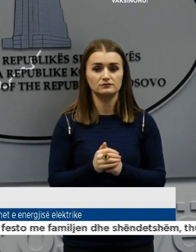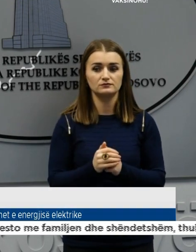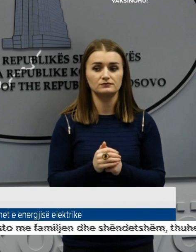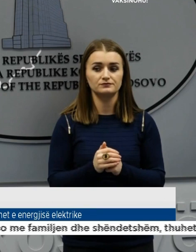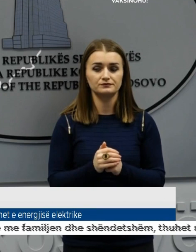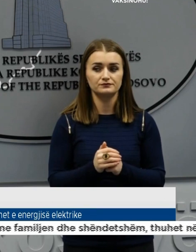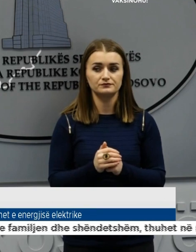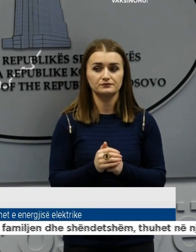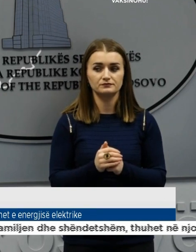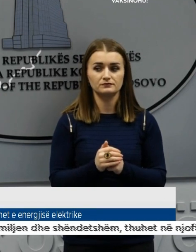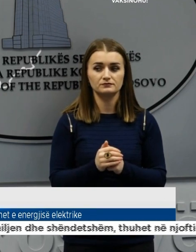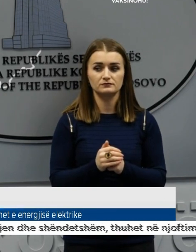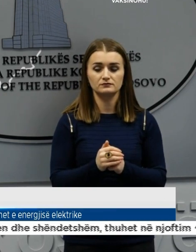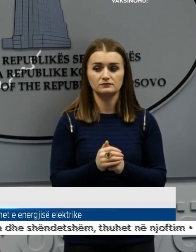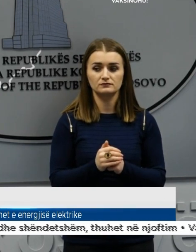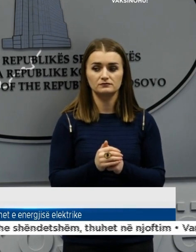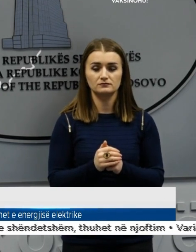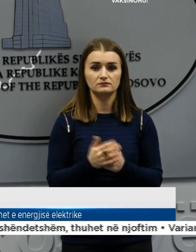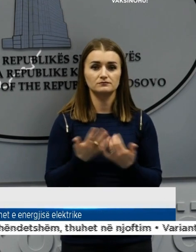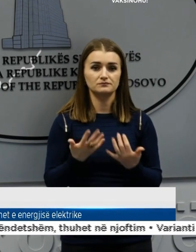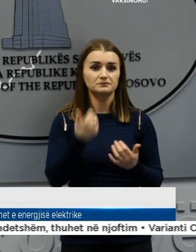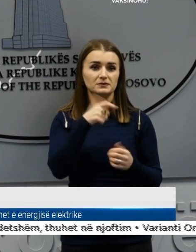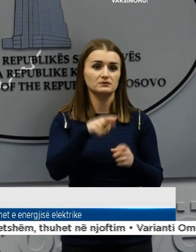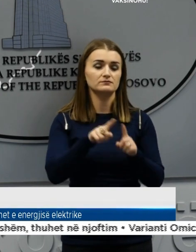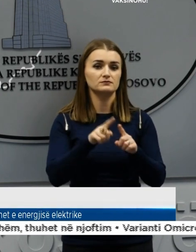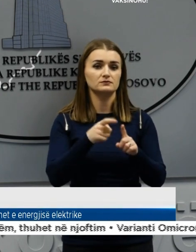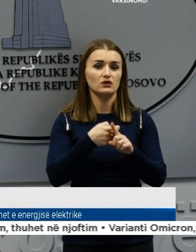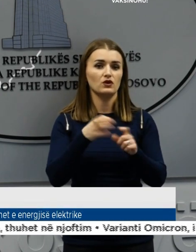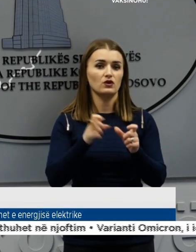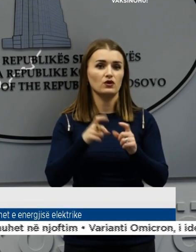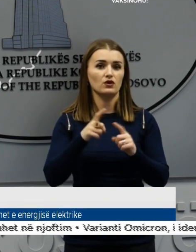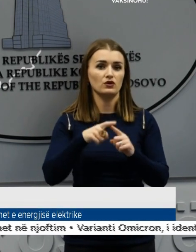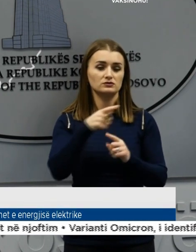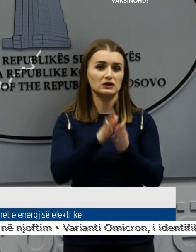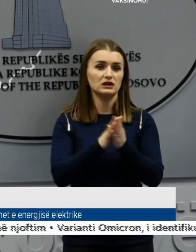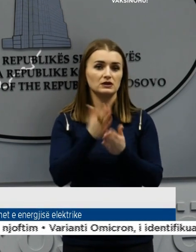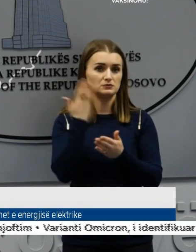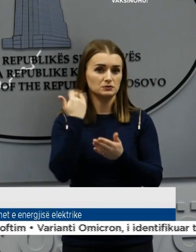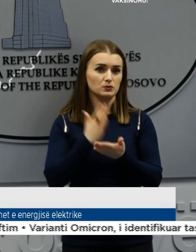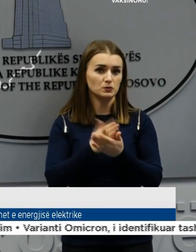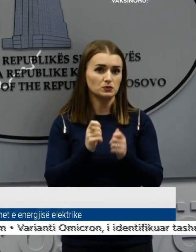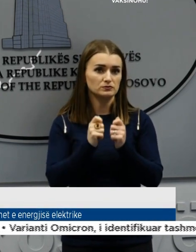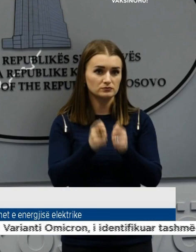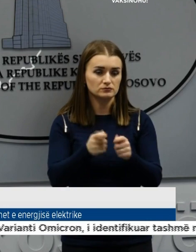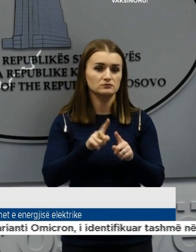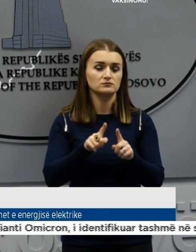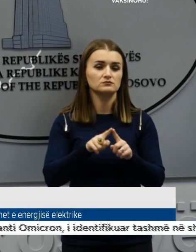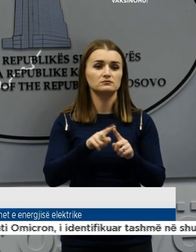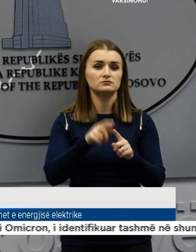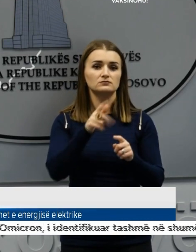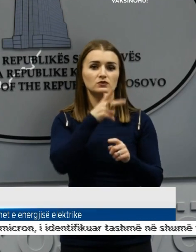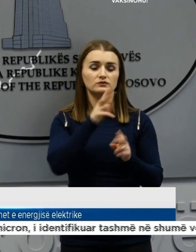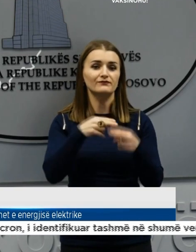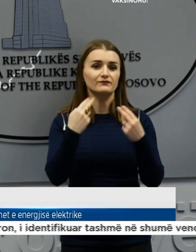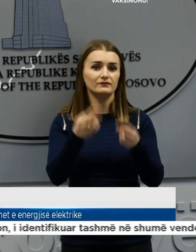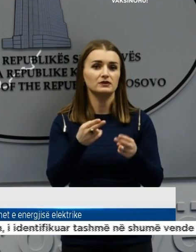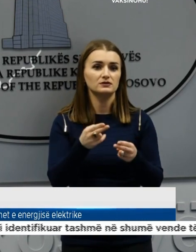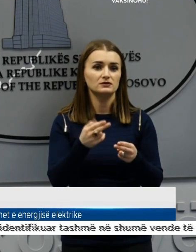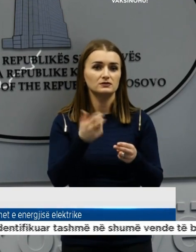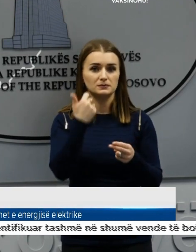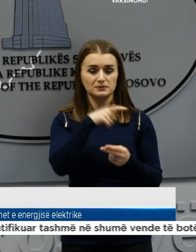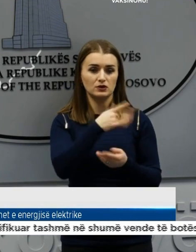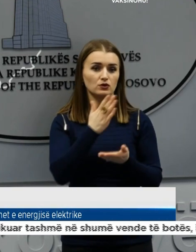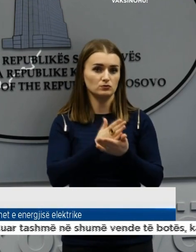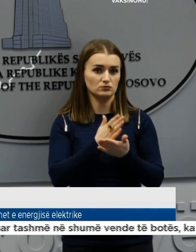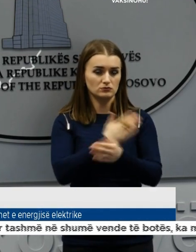kjo pas kërkesës që është bërë nga kost për qeverinë e Kosovës, për të kthyer dividendën e cila është marrë gjatë rishikimit